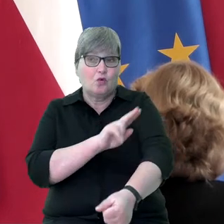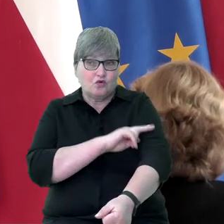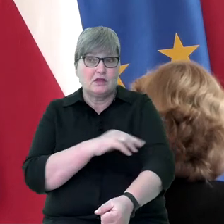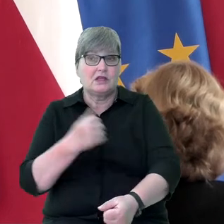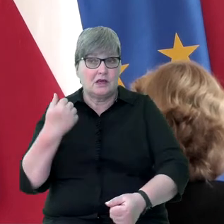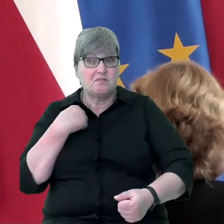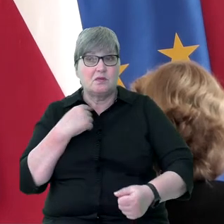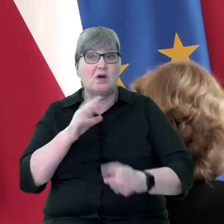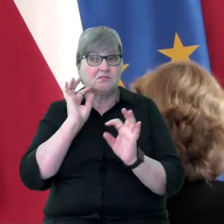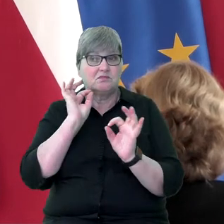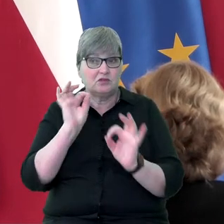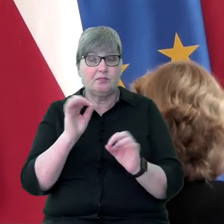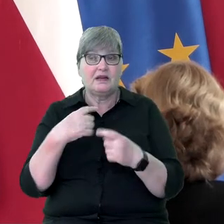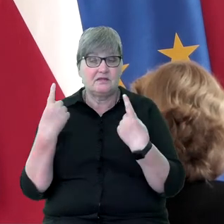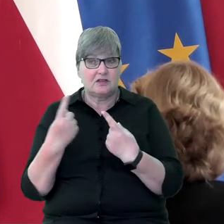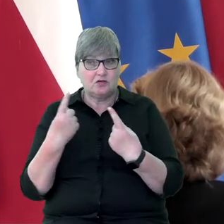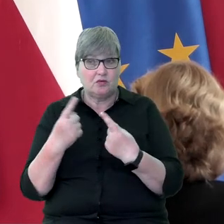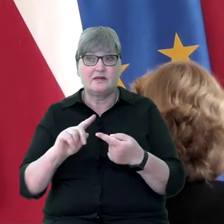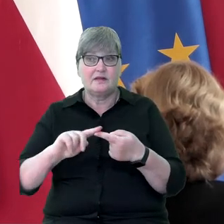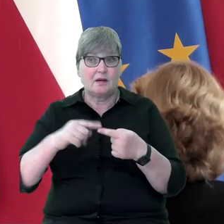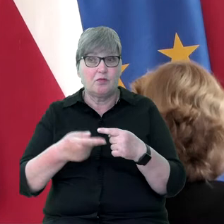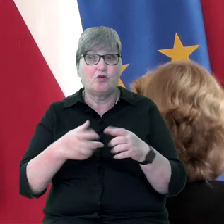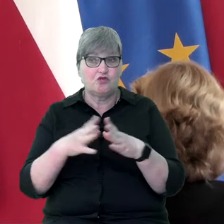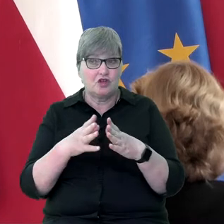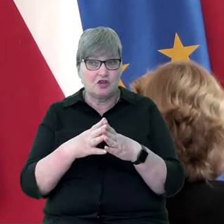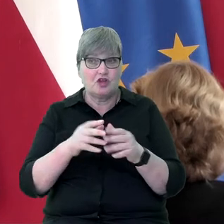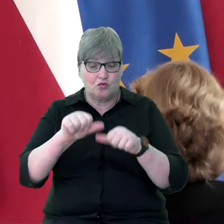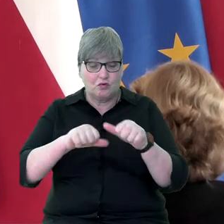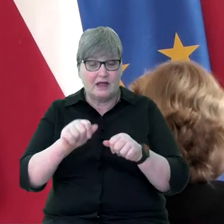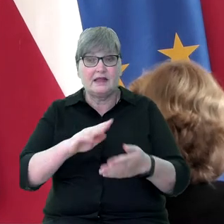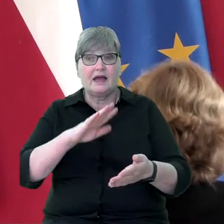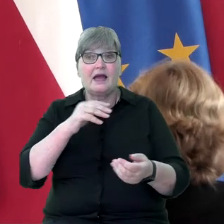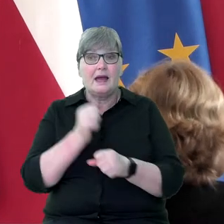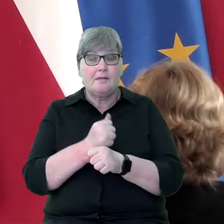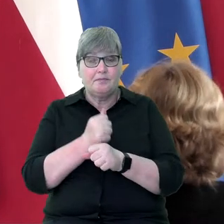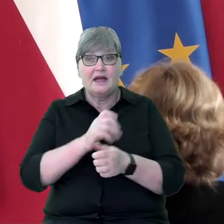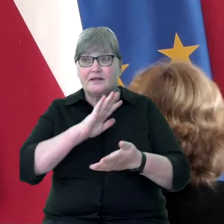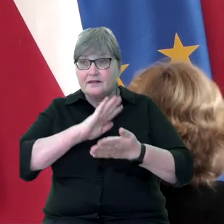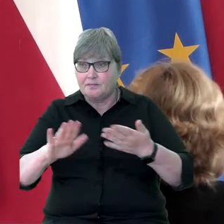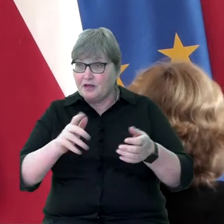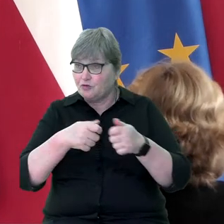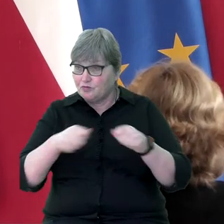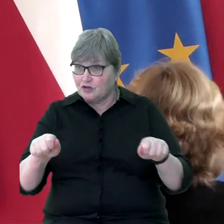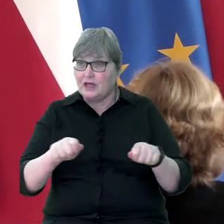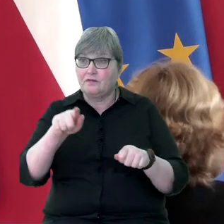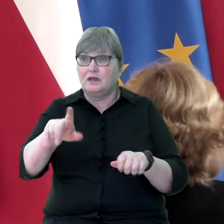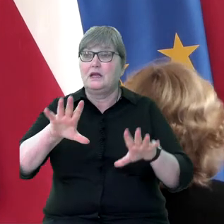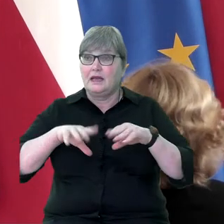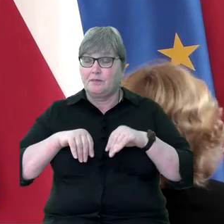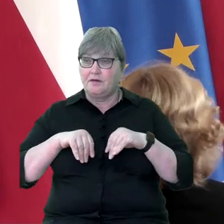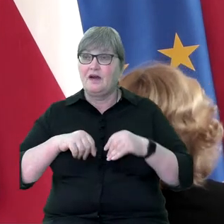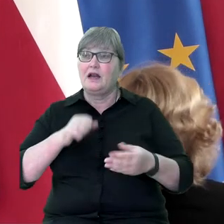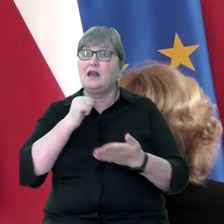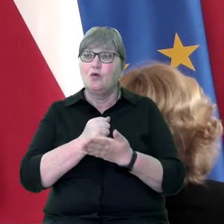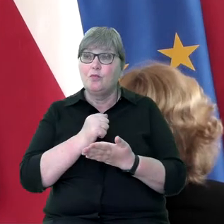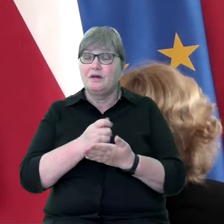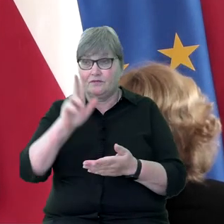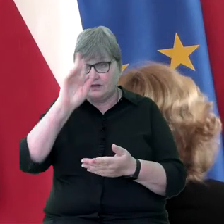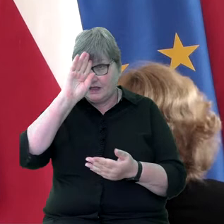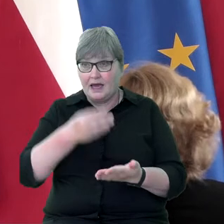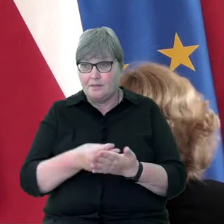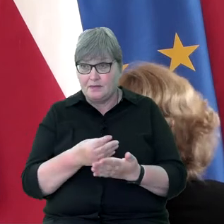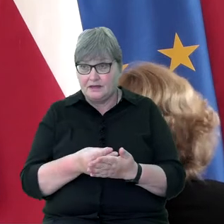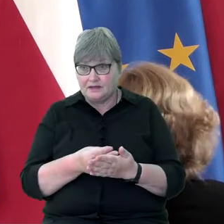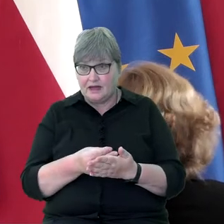korzystniejsza, bo po 10 latach nieprzerwanej pracy nabywali te uprawnienia. Od 34 roku wydłużono ten